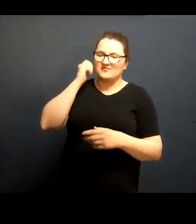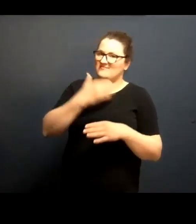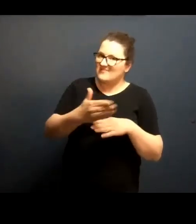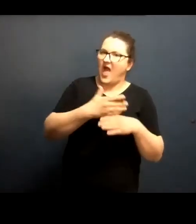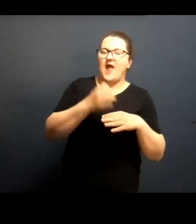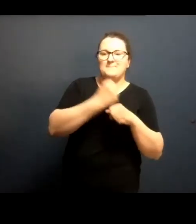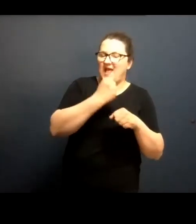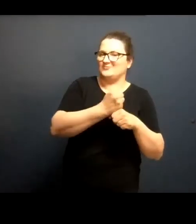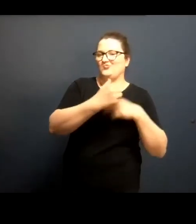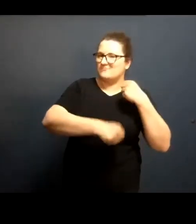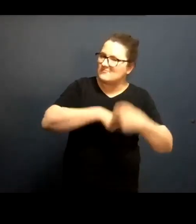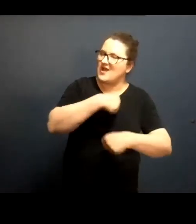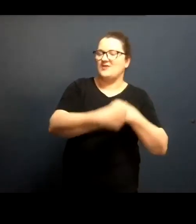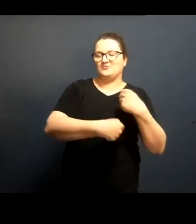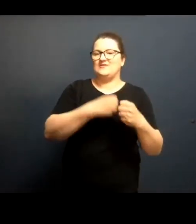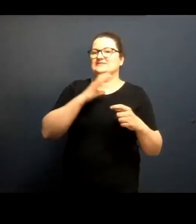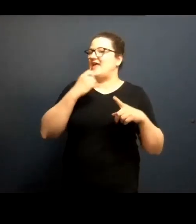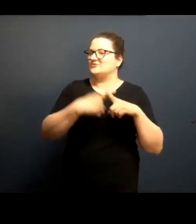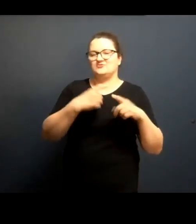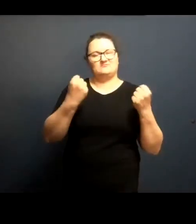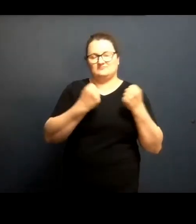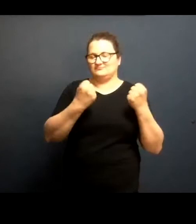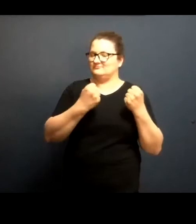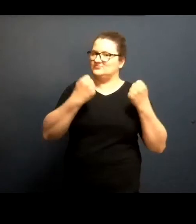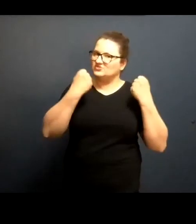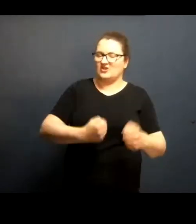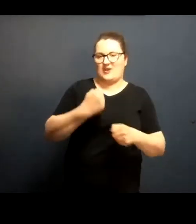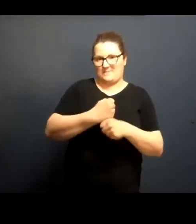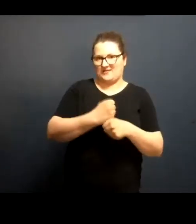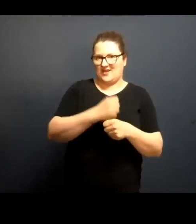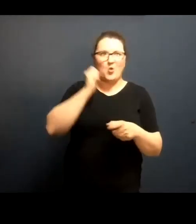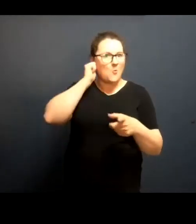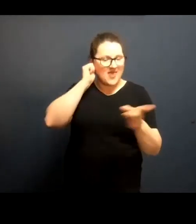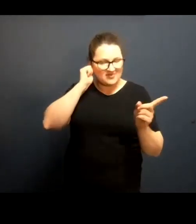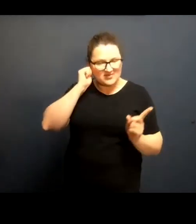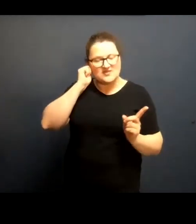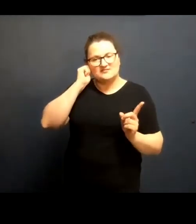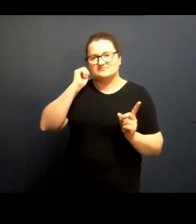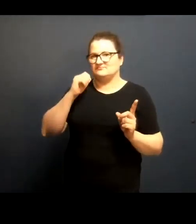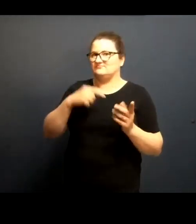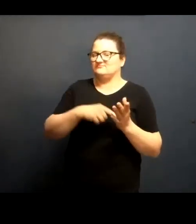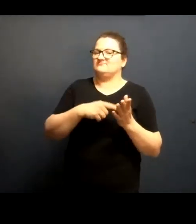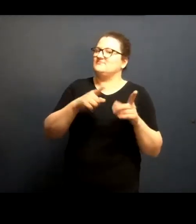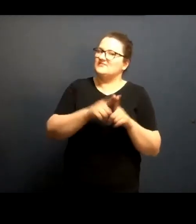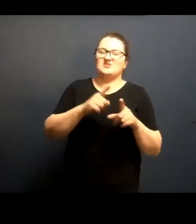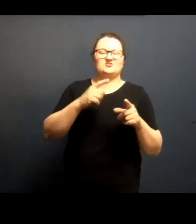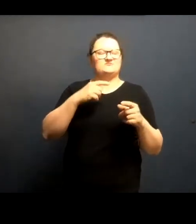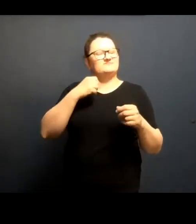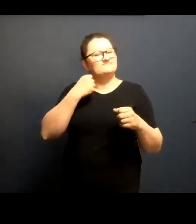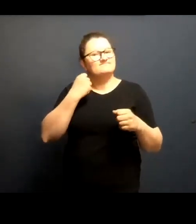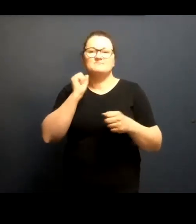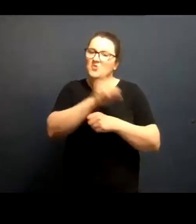Seks to jest obszar ciężkiej pracy dla kobiety, a przede wszystkim przełamywania tych różnych